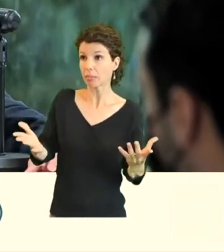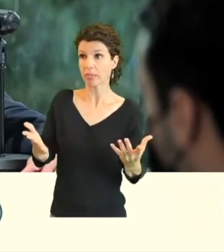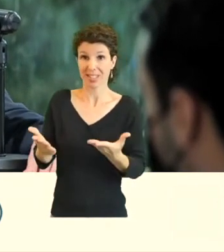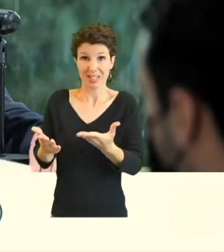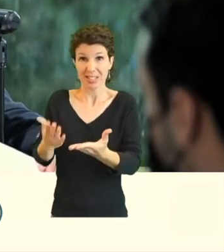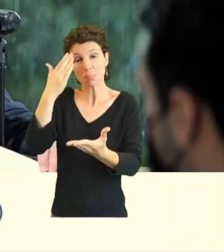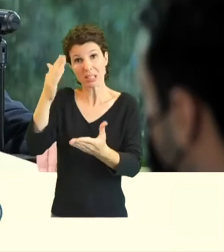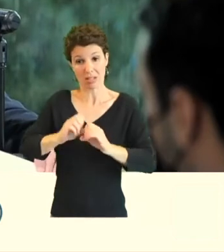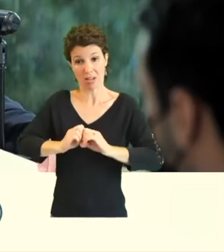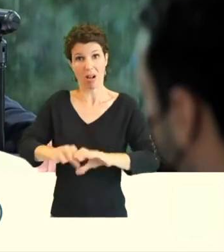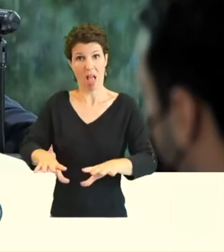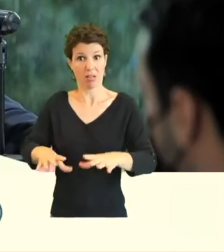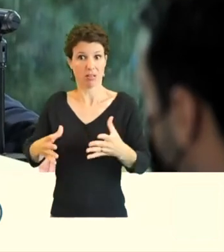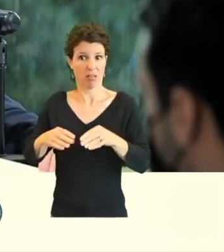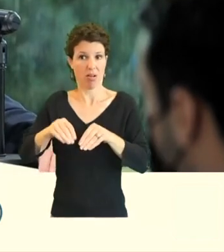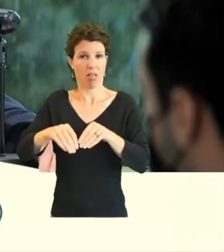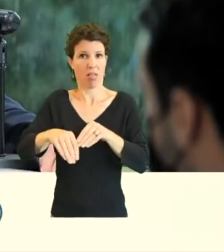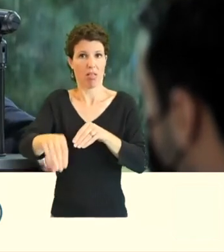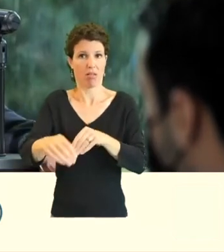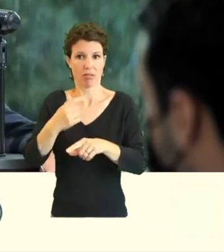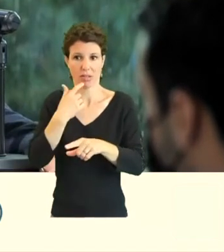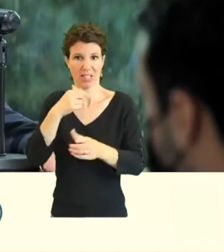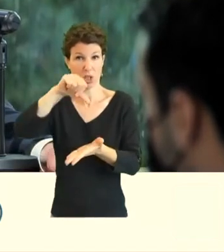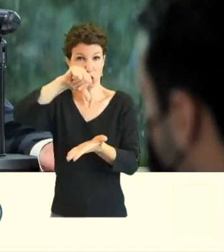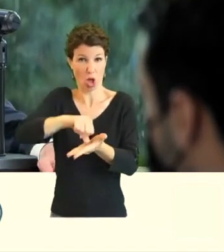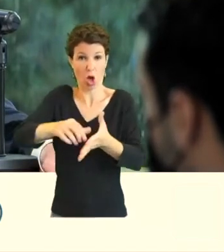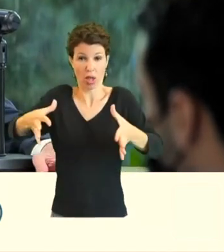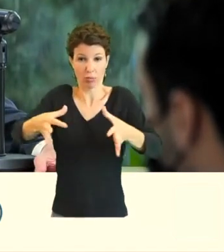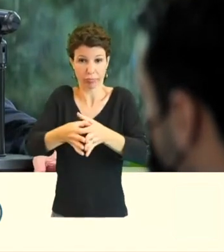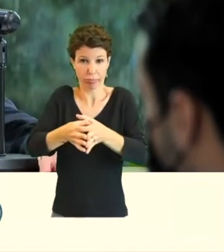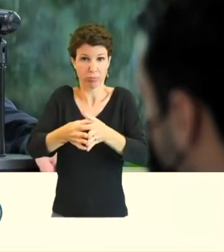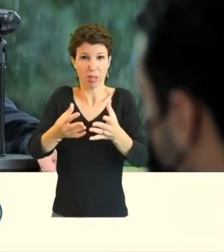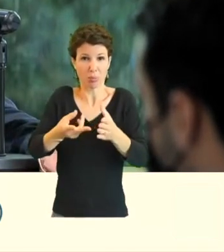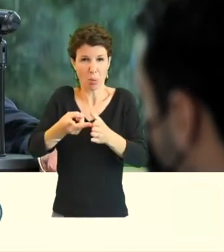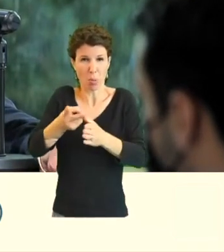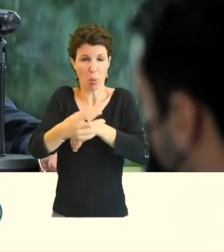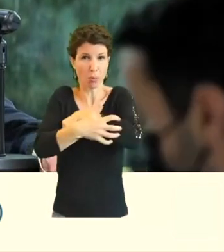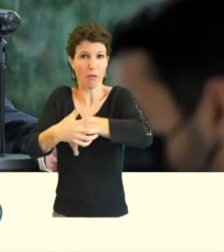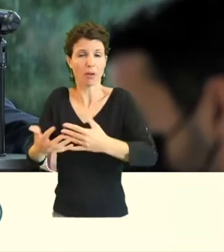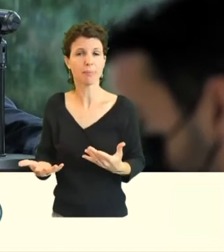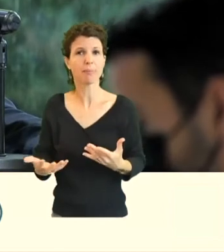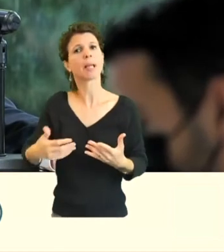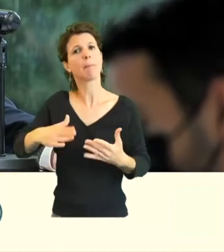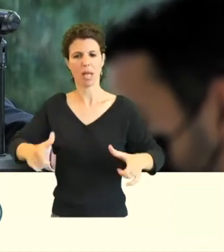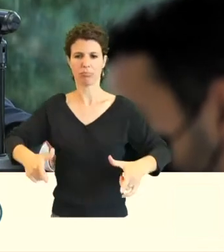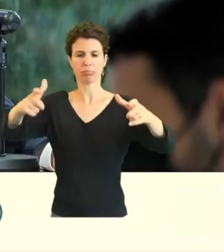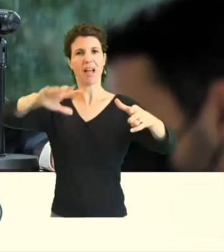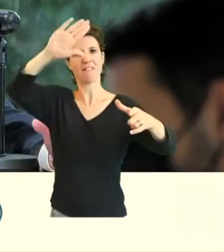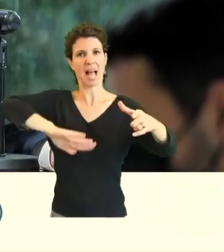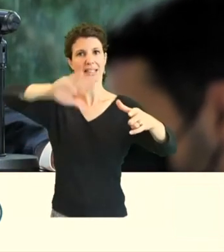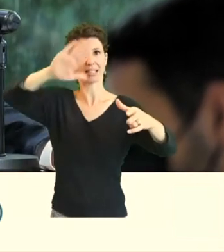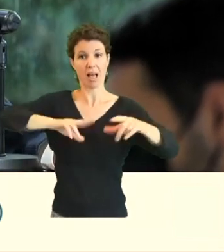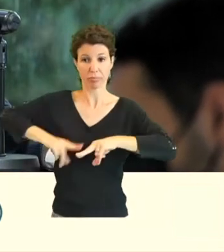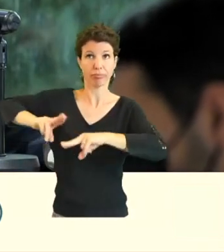faciliter la paupérisation des hypersensibles, d'autant plus que les ravalements de façade ne sont pas que des rappels en façade. Les